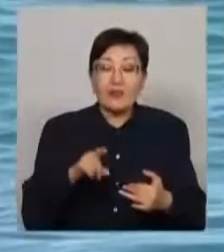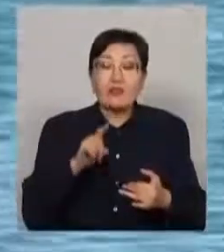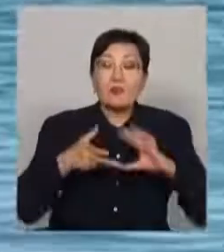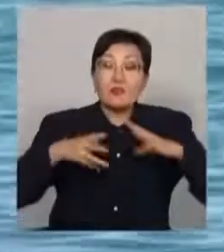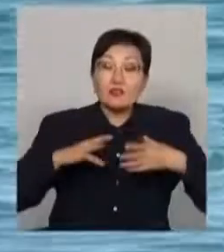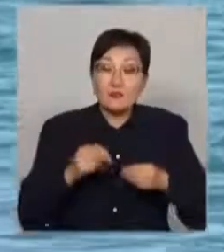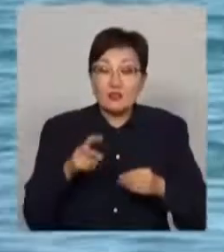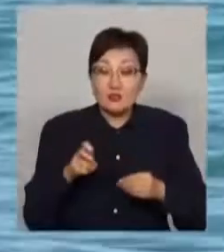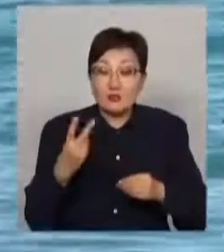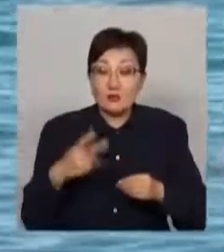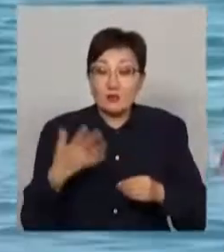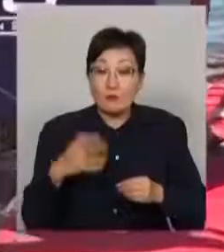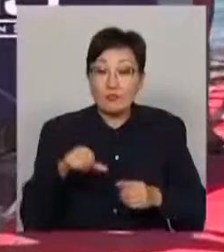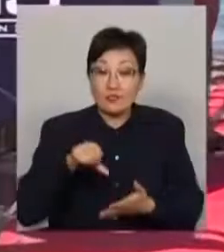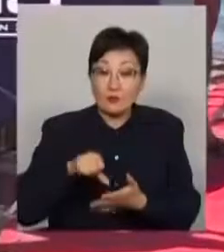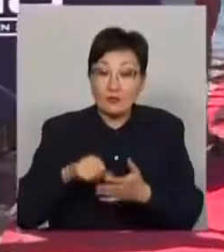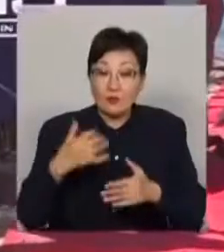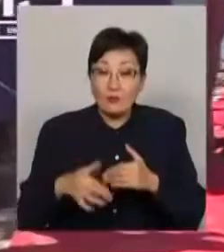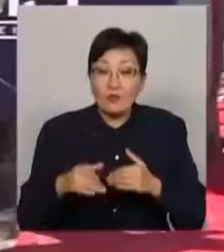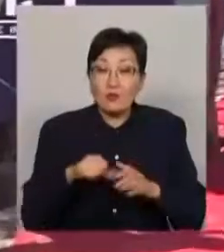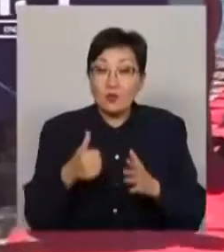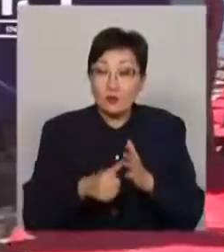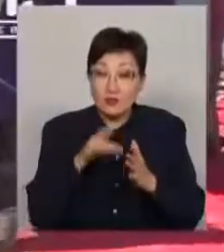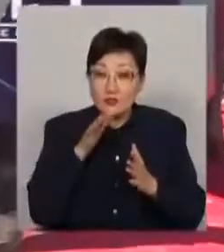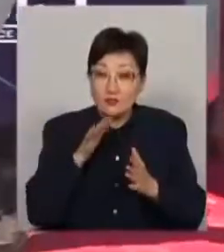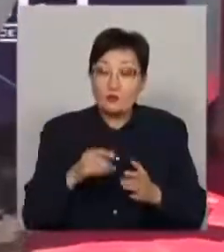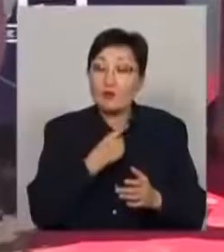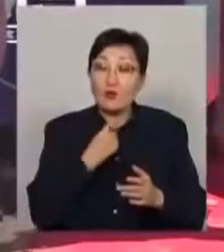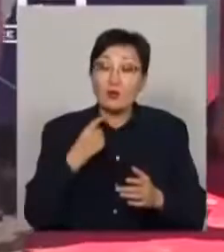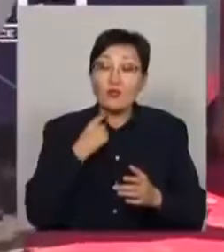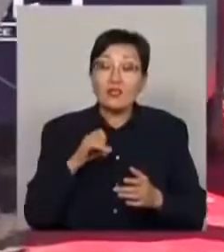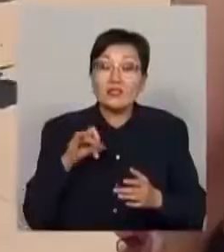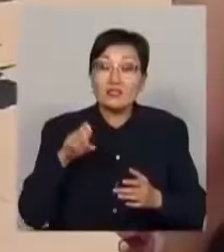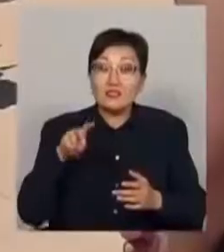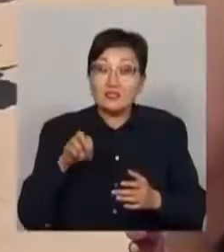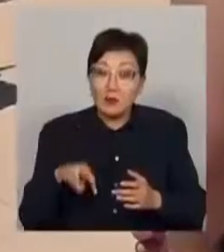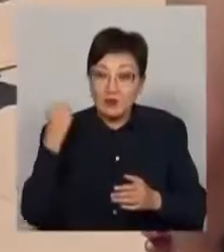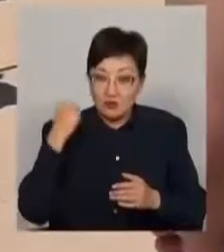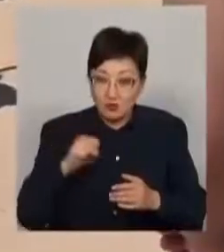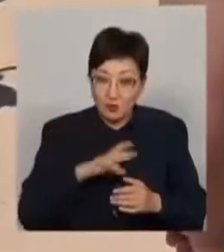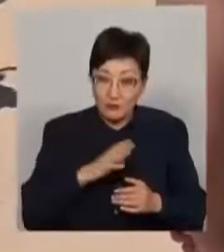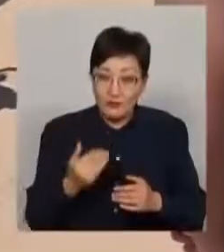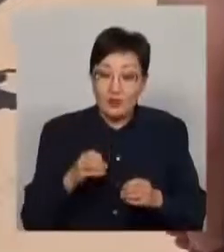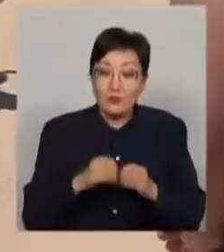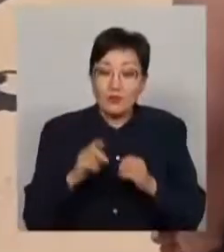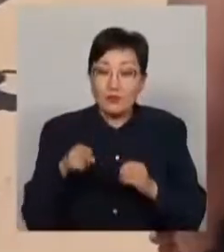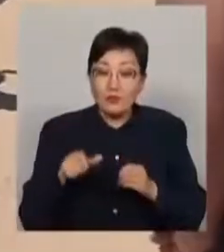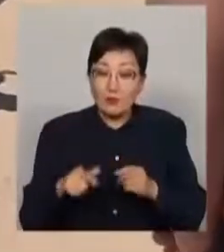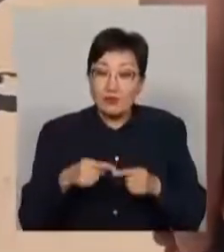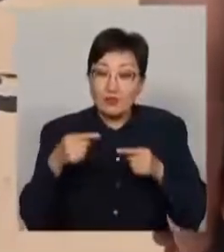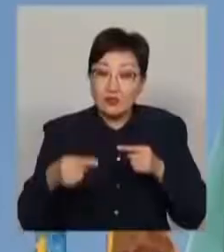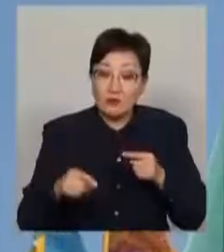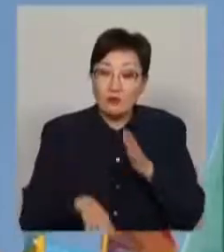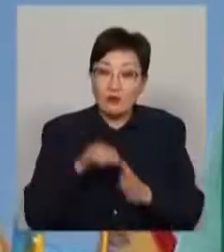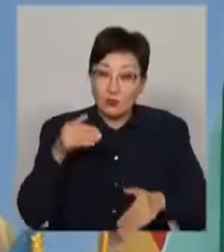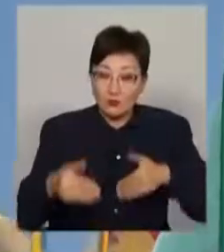бойынша 225 қатысушының арасында небәрі 16 жастағы талдықорғандық Ислам Кәрімов жеңімпаз атанды. Ол 10 шақырымдық қашықтықта үздік